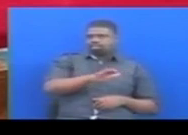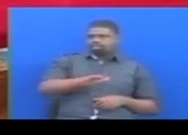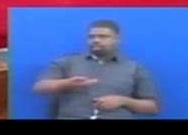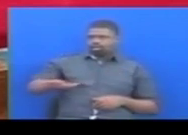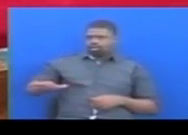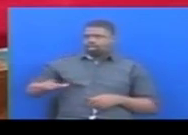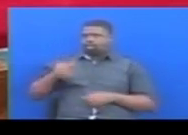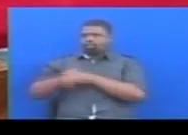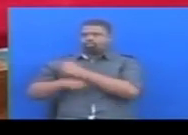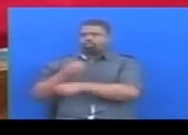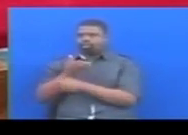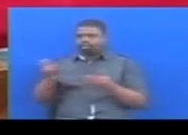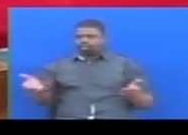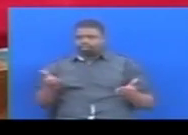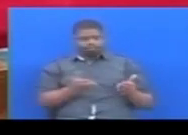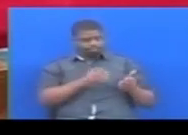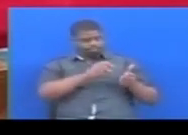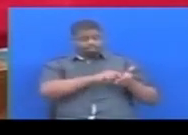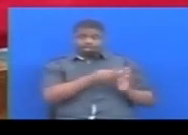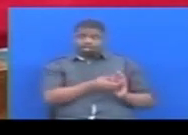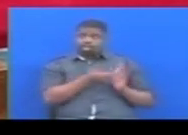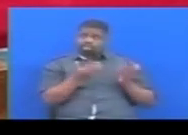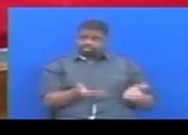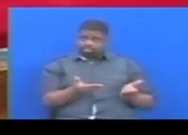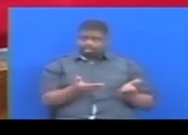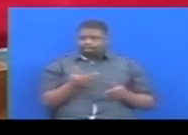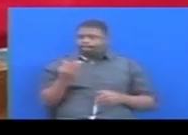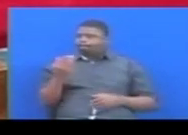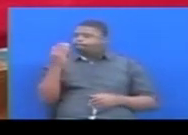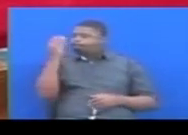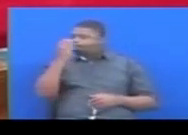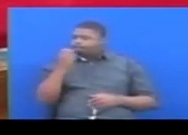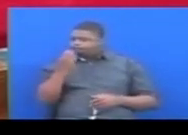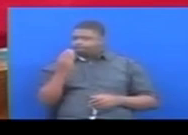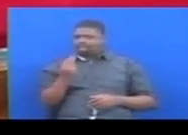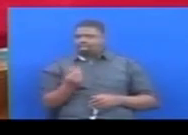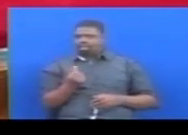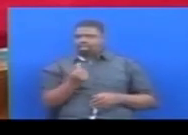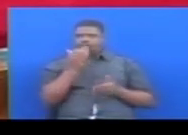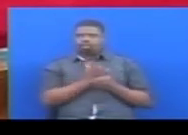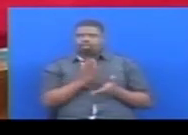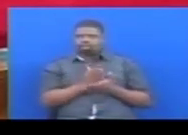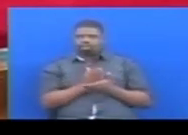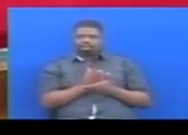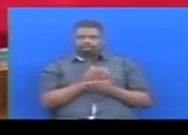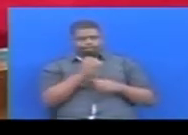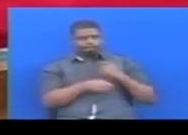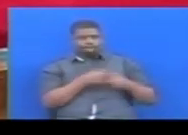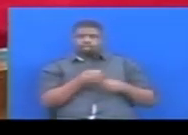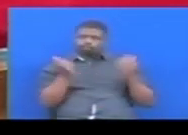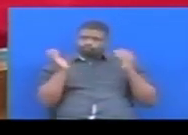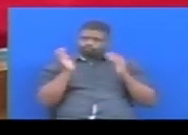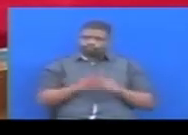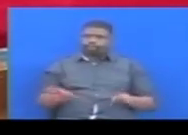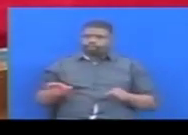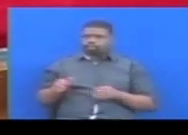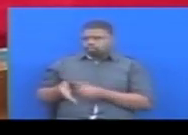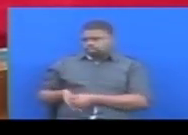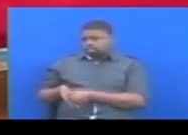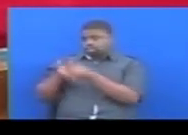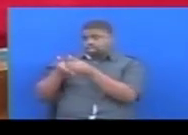zingine. Mkakati tulionao sasa ni wa kutafuta pesa ya kuhakikisha kuwa mradi ule unakamilika na kuweza